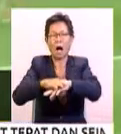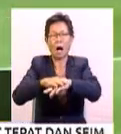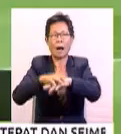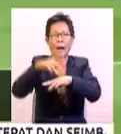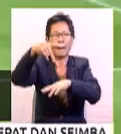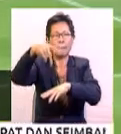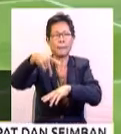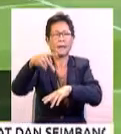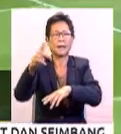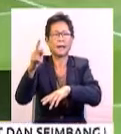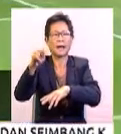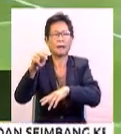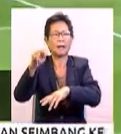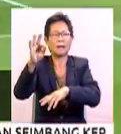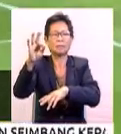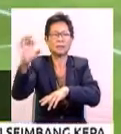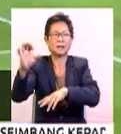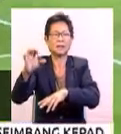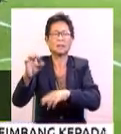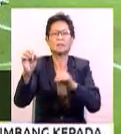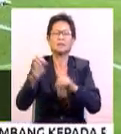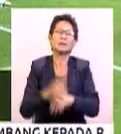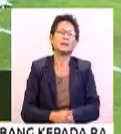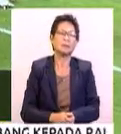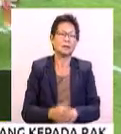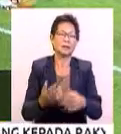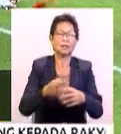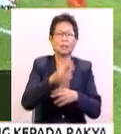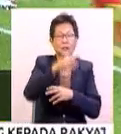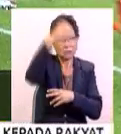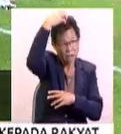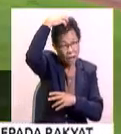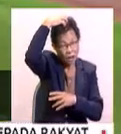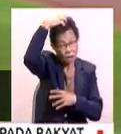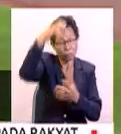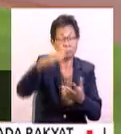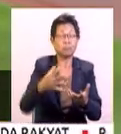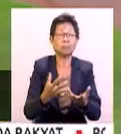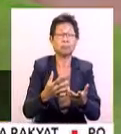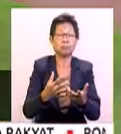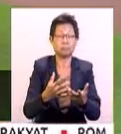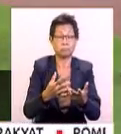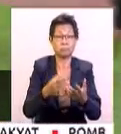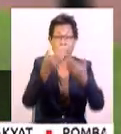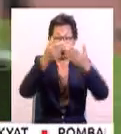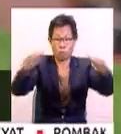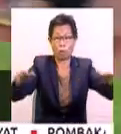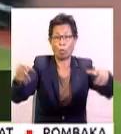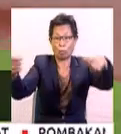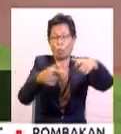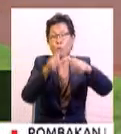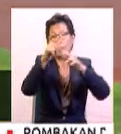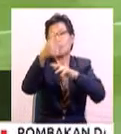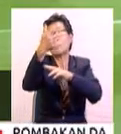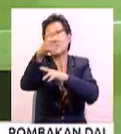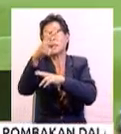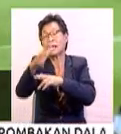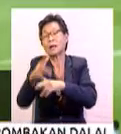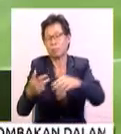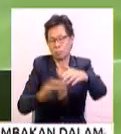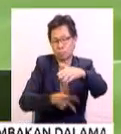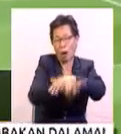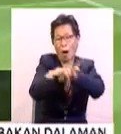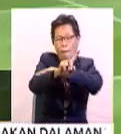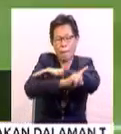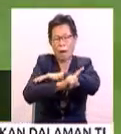PKNP FC di Stadium Shah Alam. Dominasi skuad The Red Giants jelas nyata dengan gol pembukaan minit ke-13. Hasil sepakan